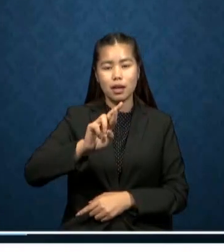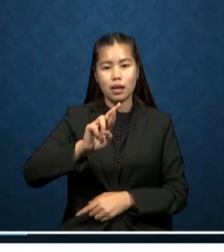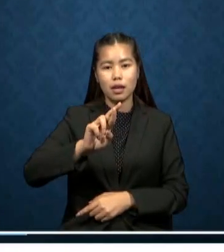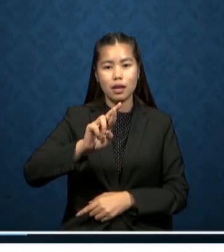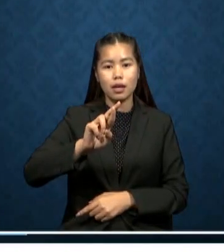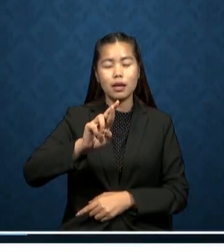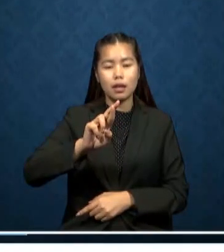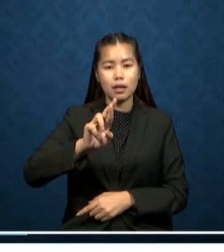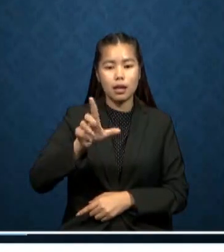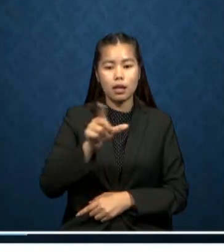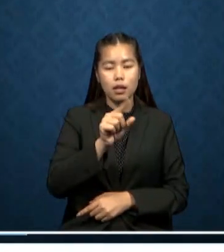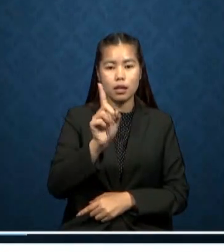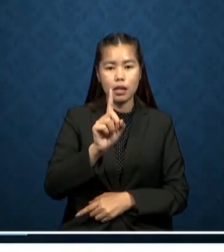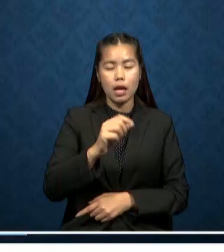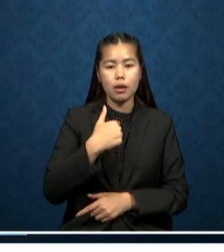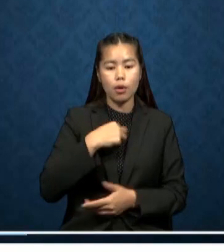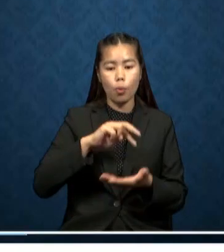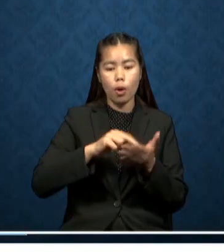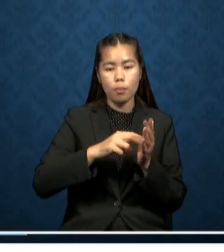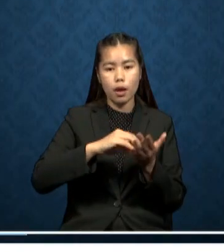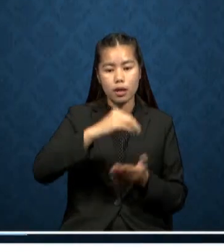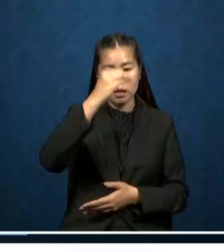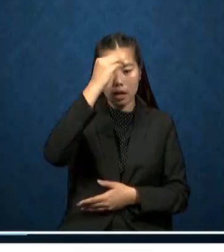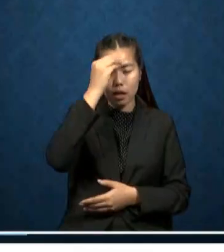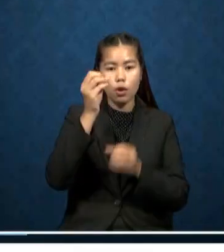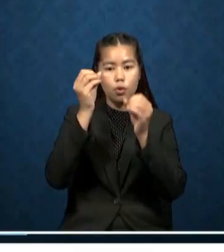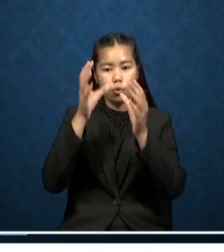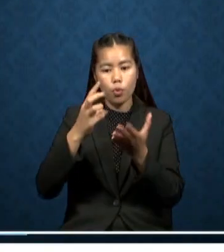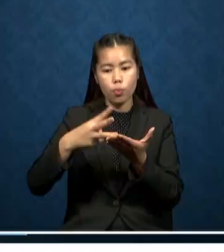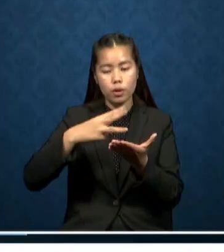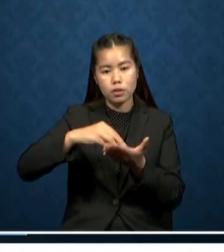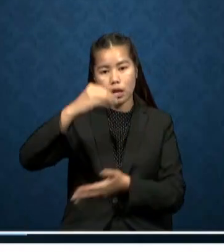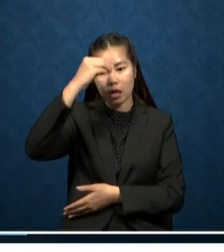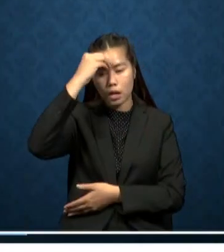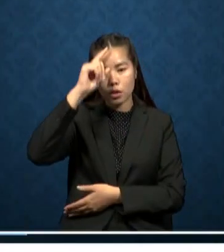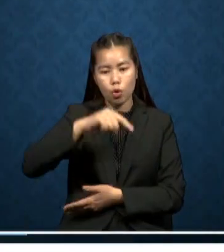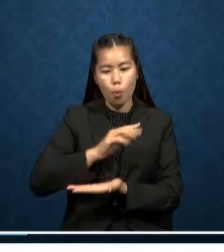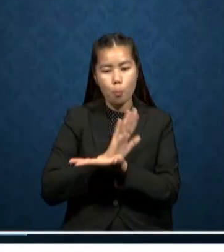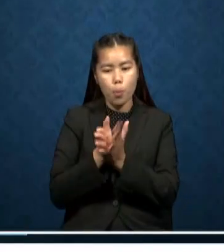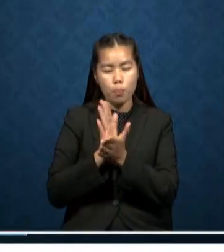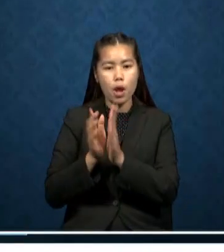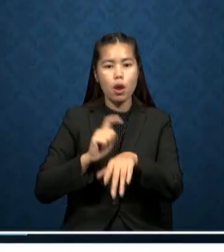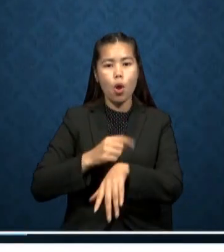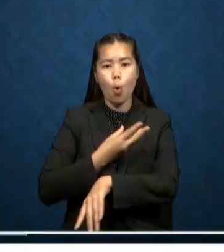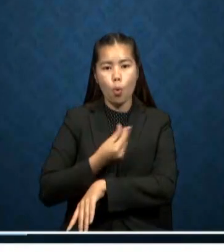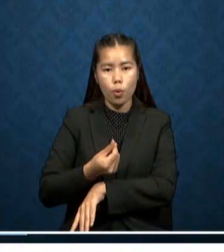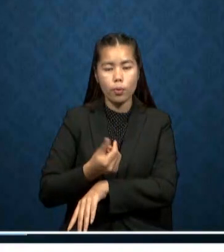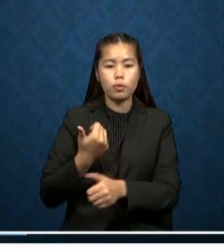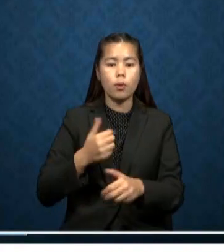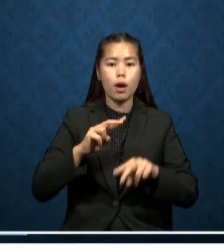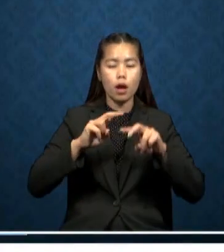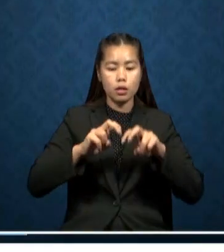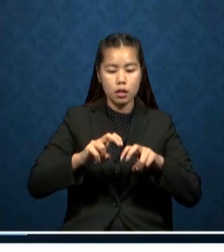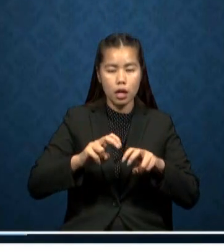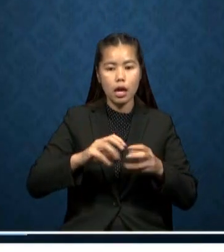Revolutionหมายถึงนักเรียนครูและวิชาการต้องมีการเปลี่ยนแปลงอย่างฉับพันธผลการทดสอบการจัดการศึกษาแบบ